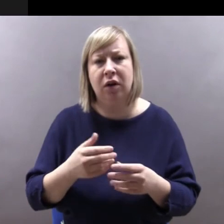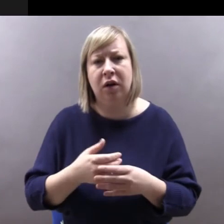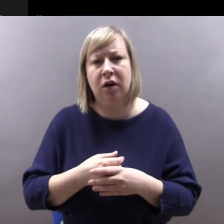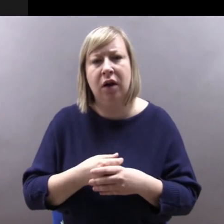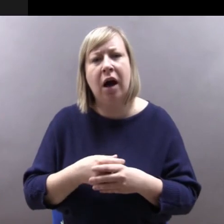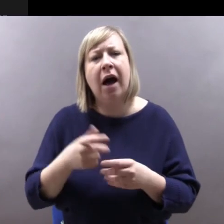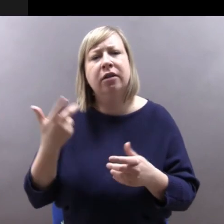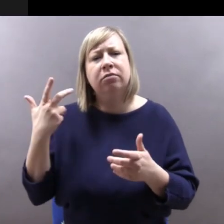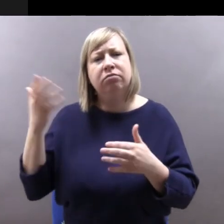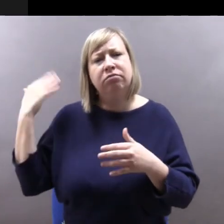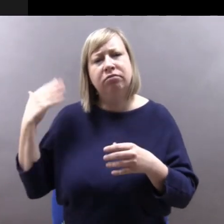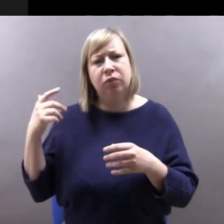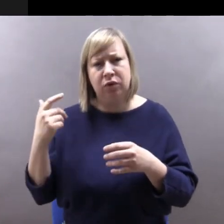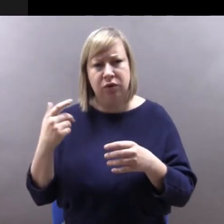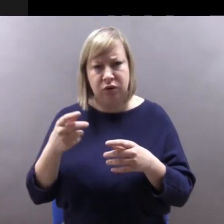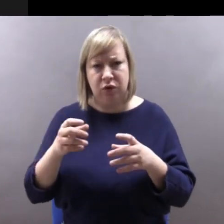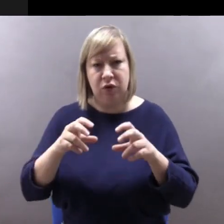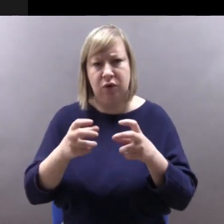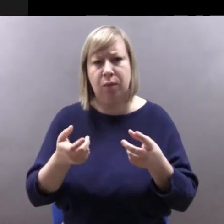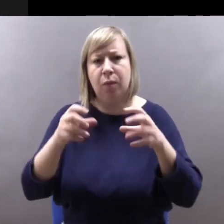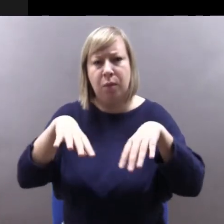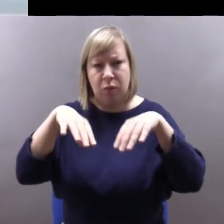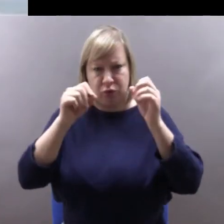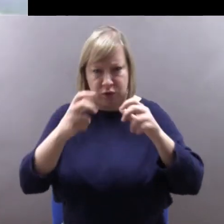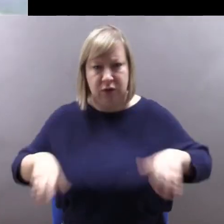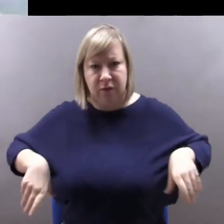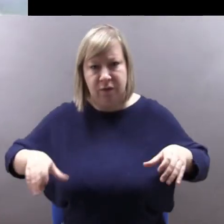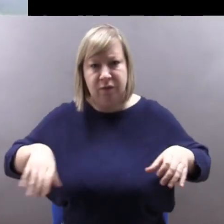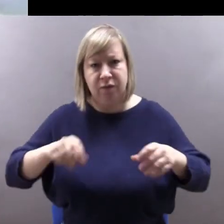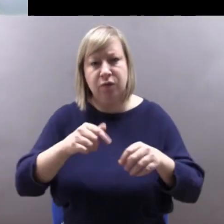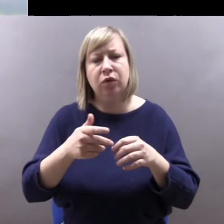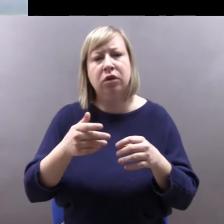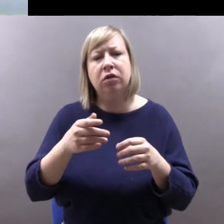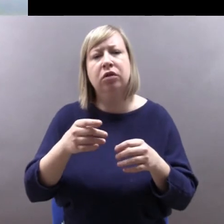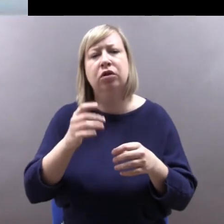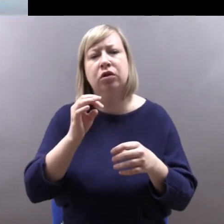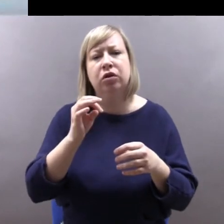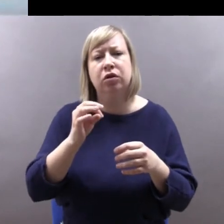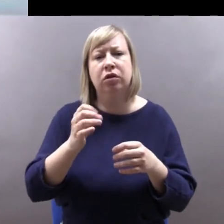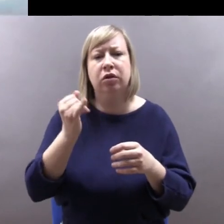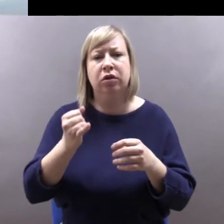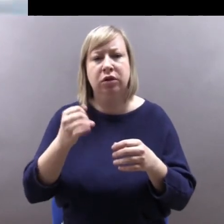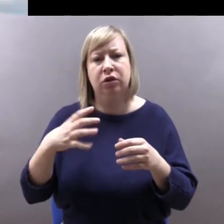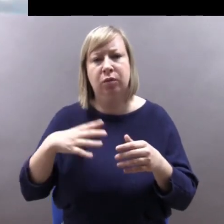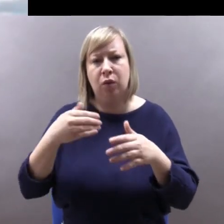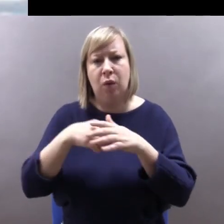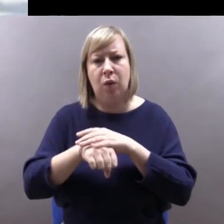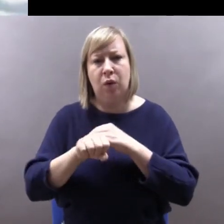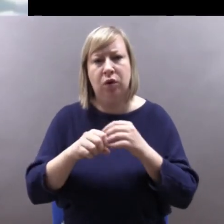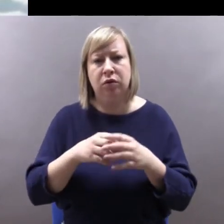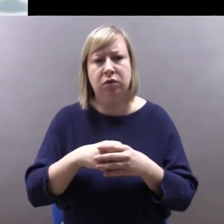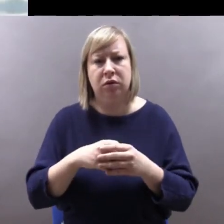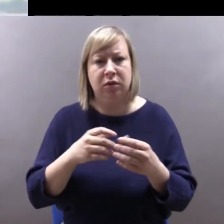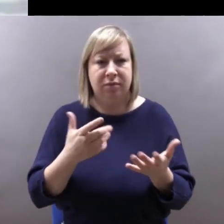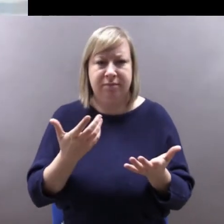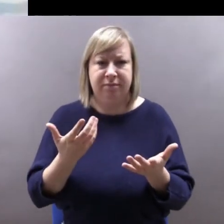dziecko urodziło. Tak, tak to podniosło. No dobrze, pamiętasz, ale na szczęście z tego, co kojarzę, nie miałem takich